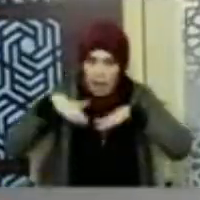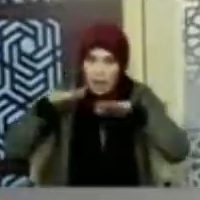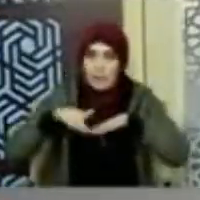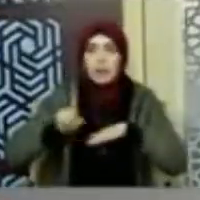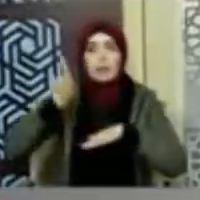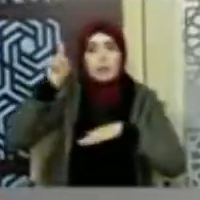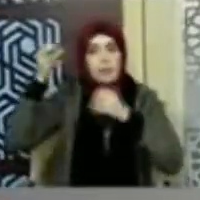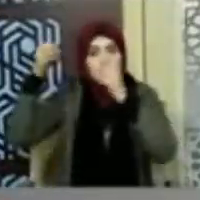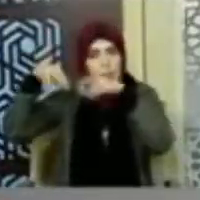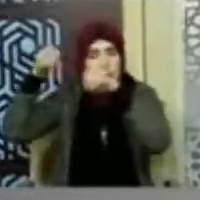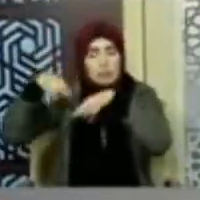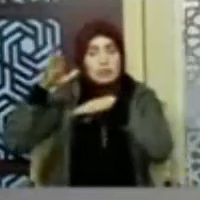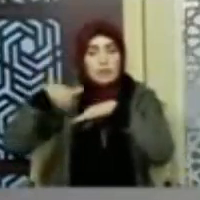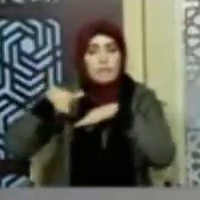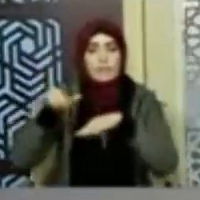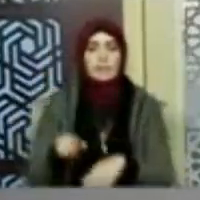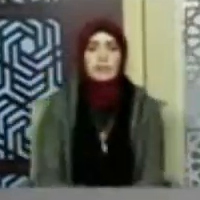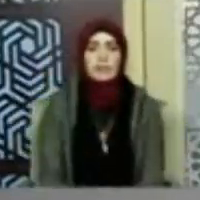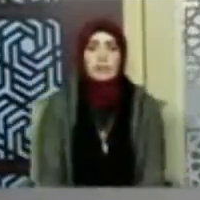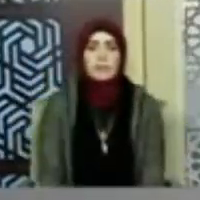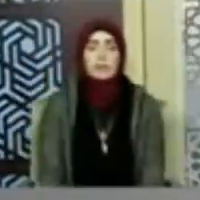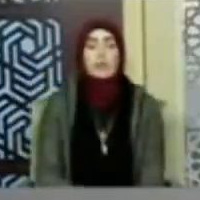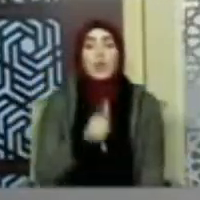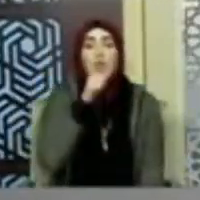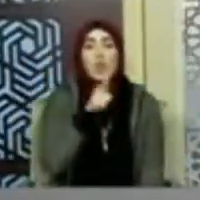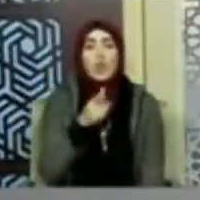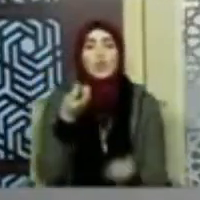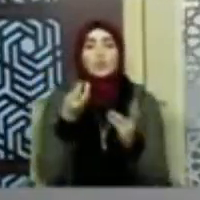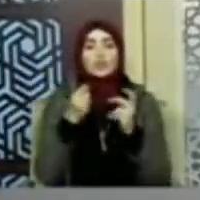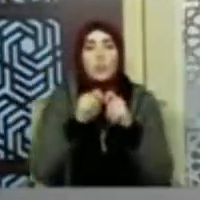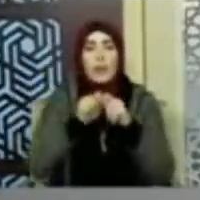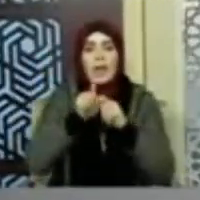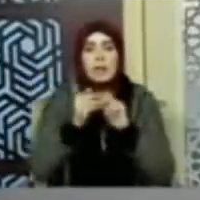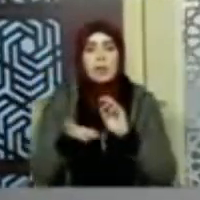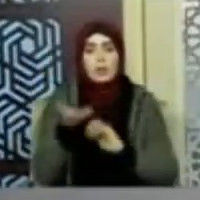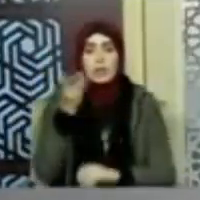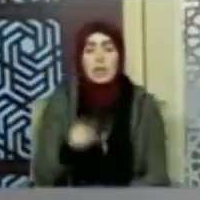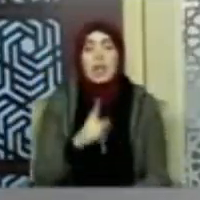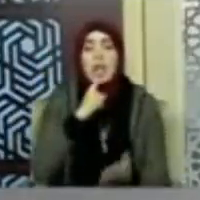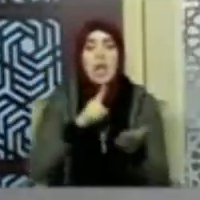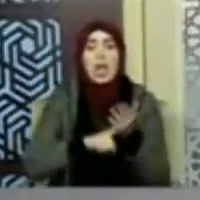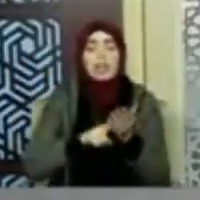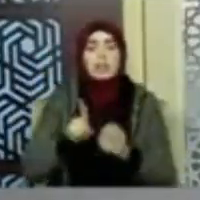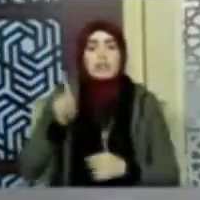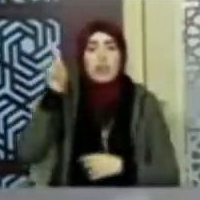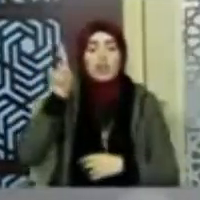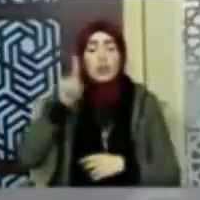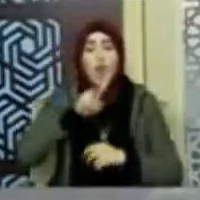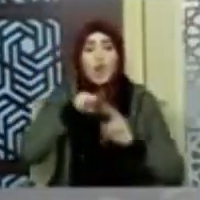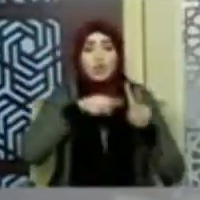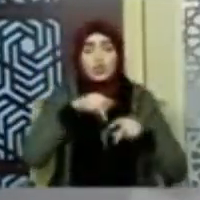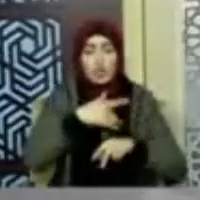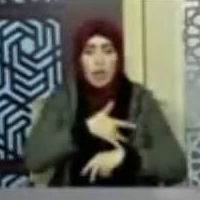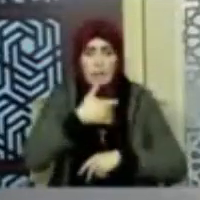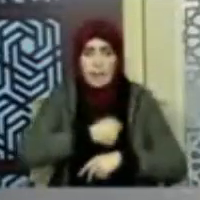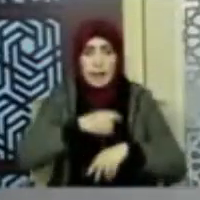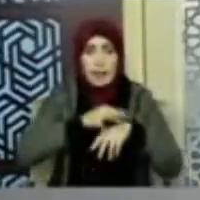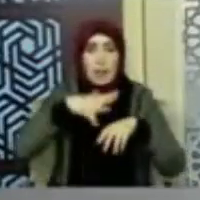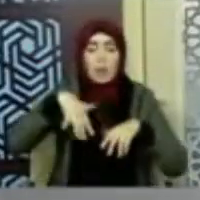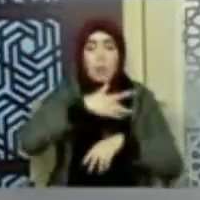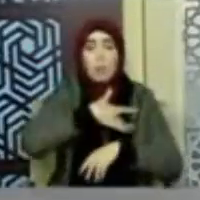عند ربهم يرزقون. ويقول سبحانه: إن الله اشترى من